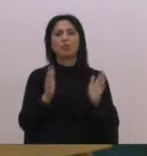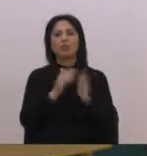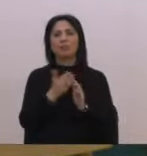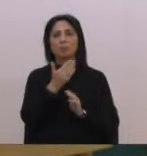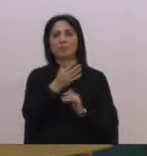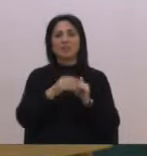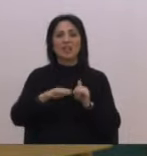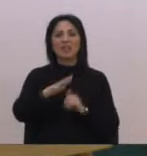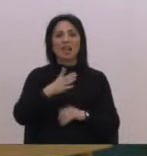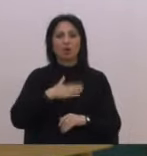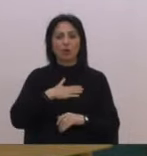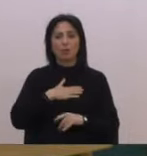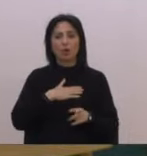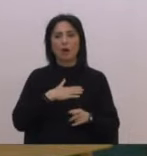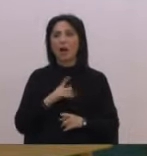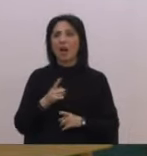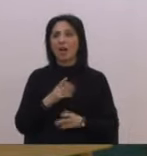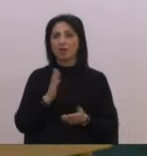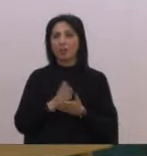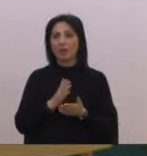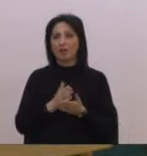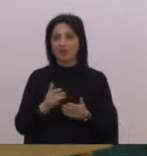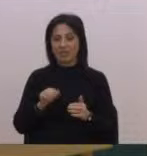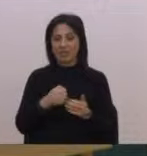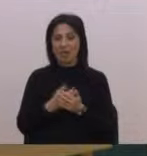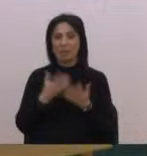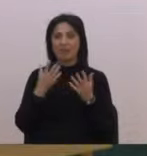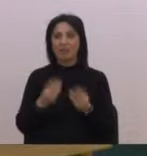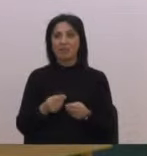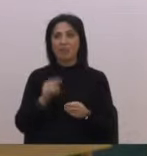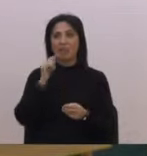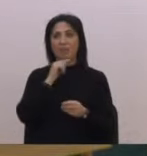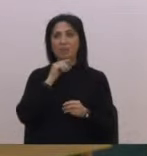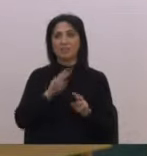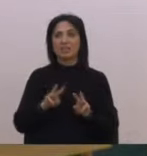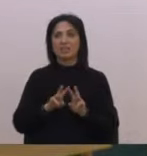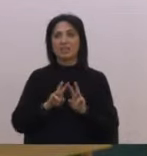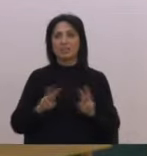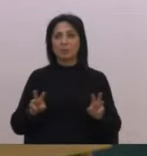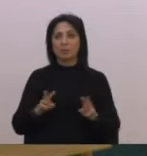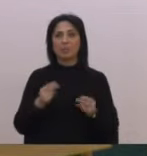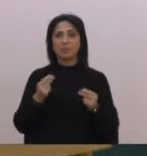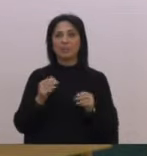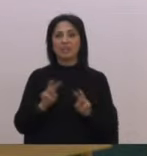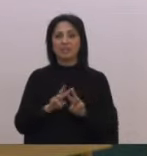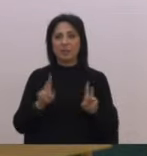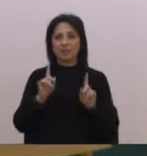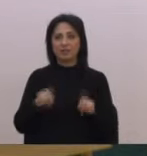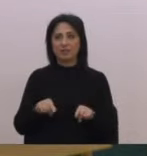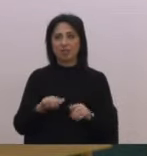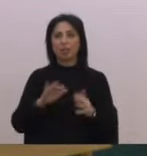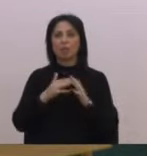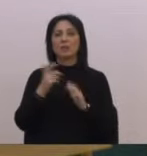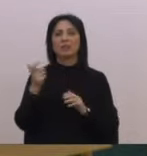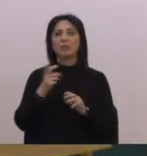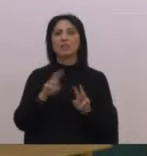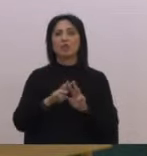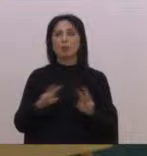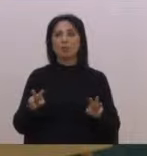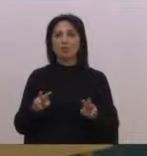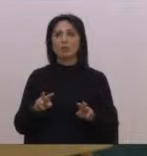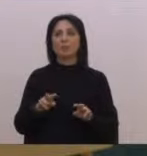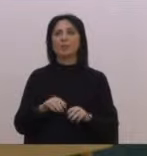mis territoriaze aris da ratom khards dghemde ekonomikis saministros finansta saministros soplis meurnobit